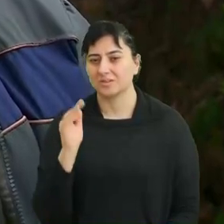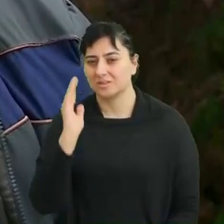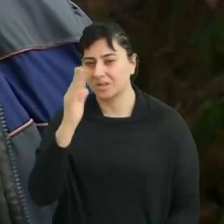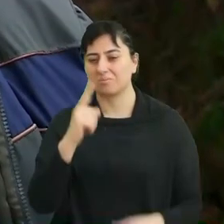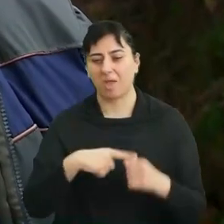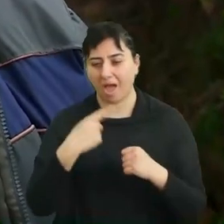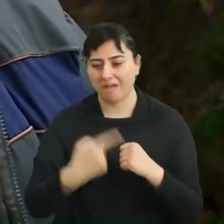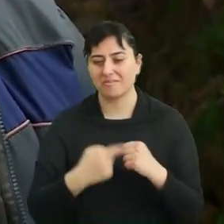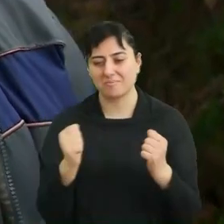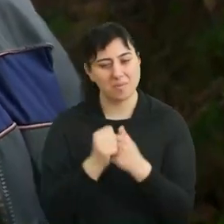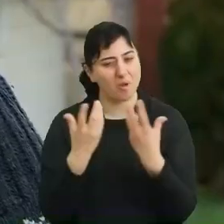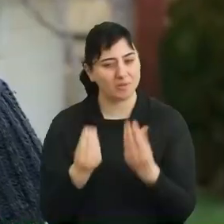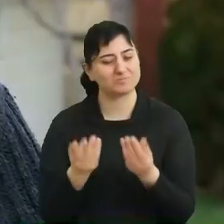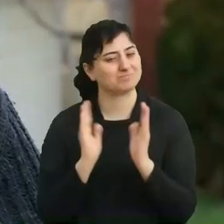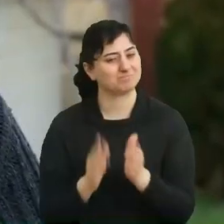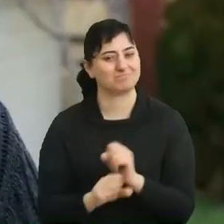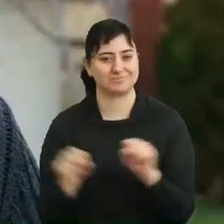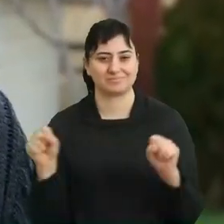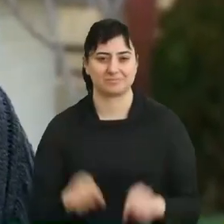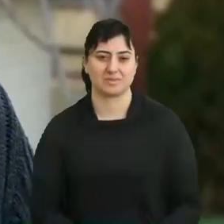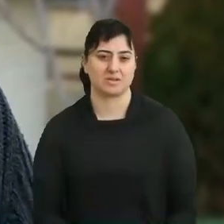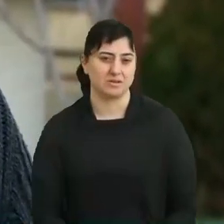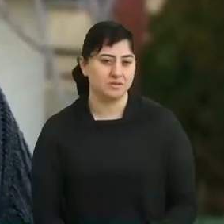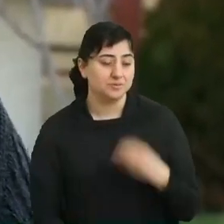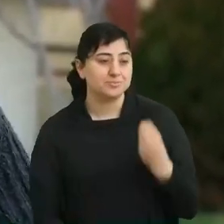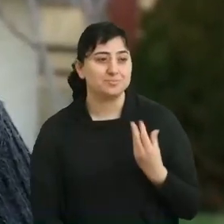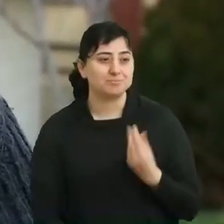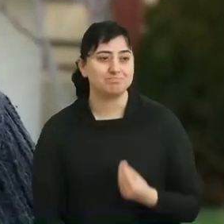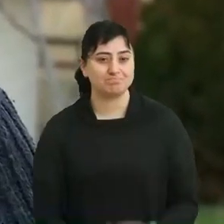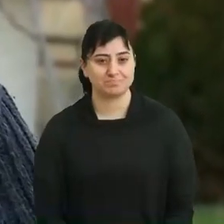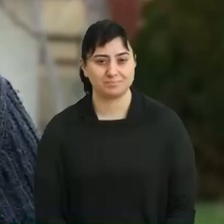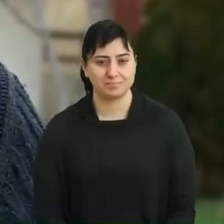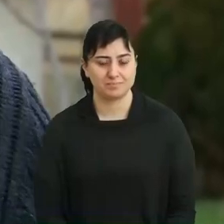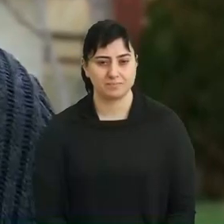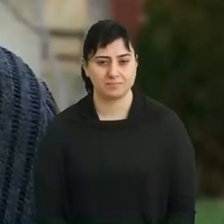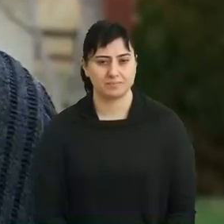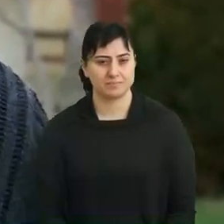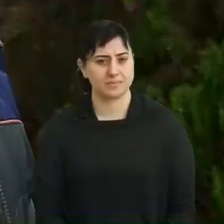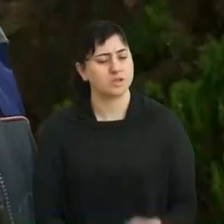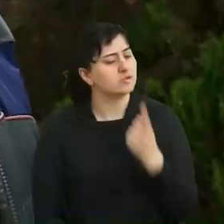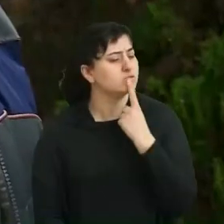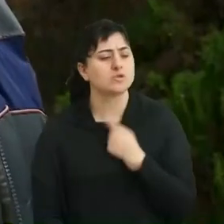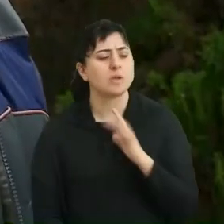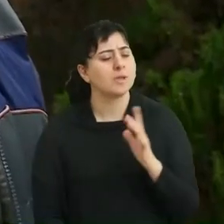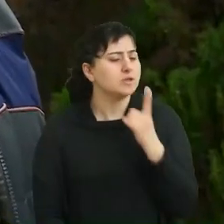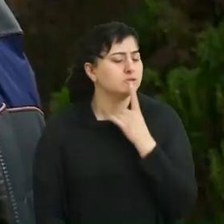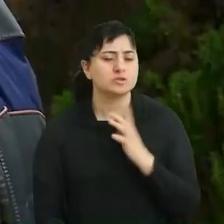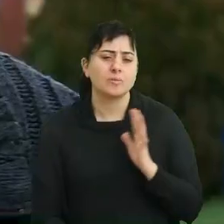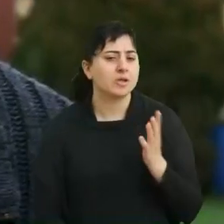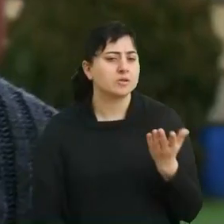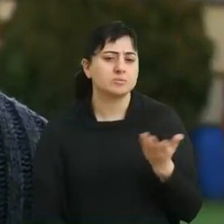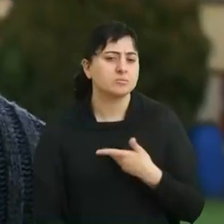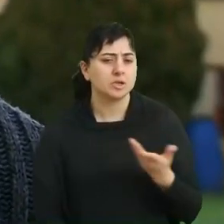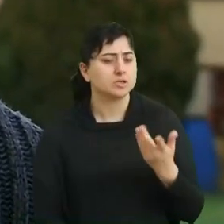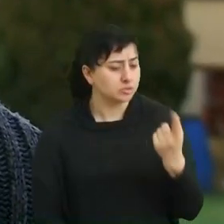bir hafta onu her gün görürdün. Ya çok güzel olurdu. Ya söyleme. Söylemesek